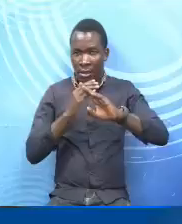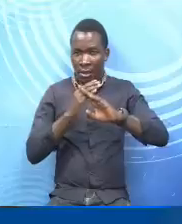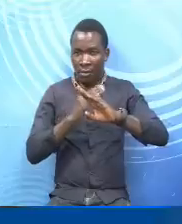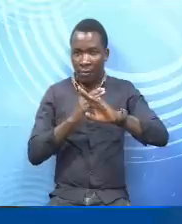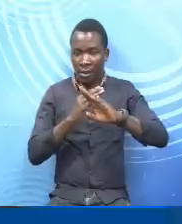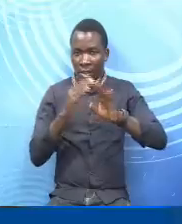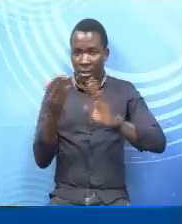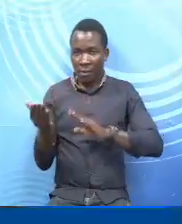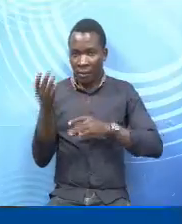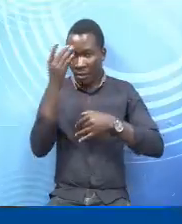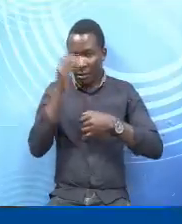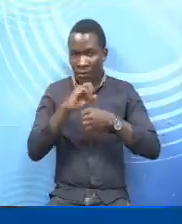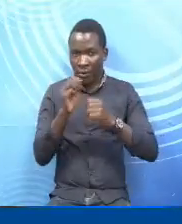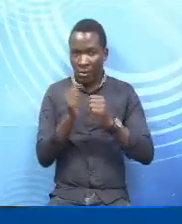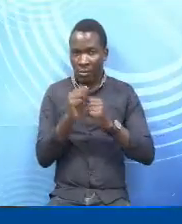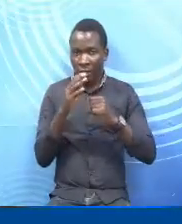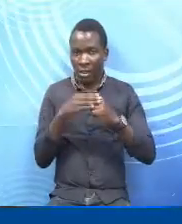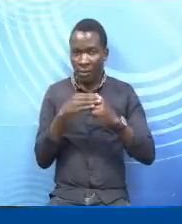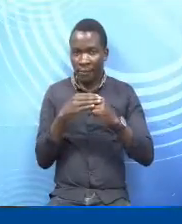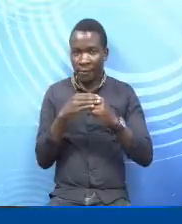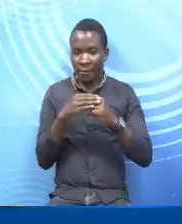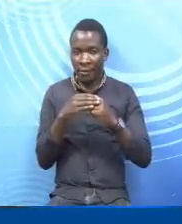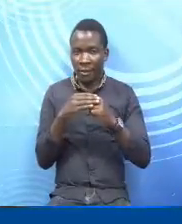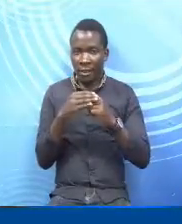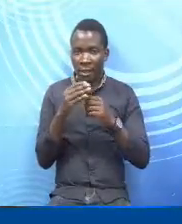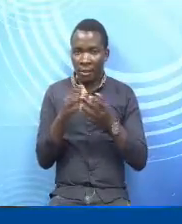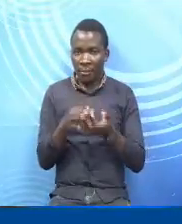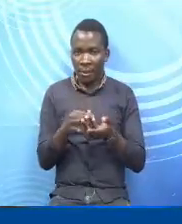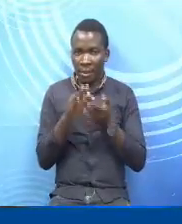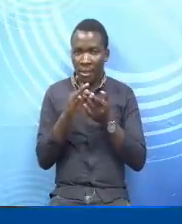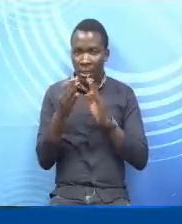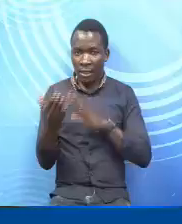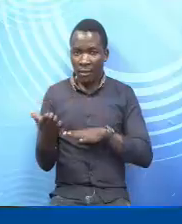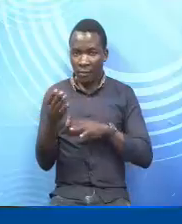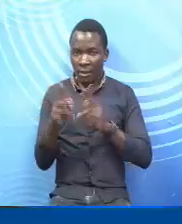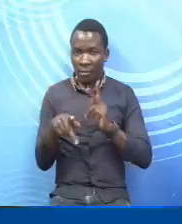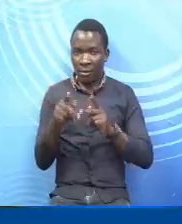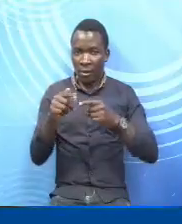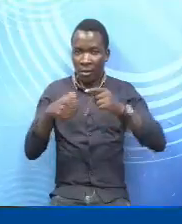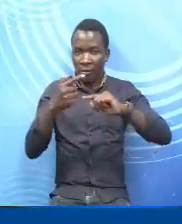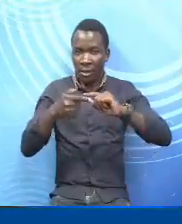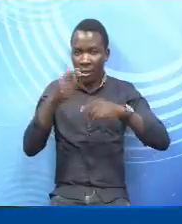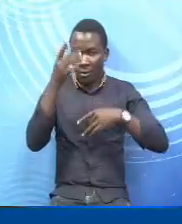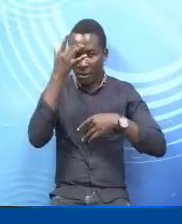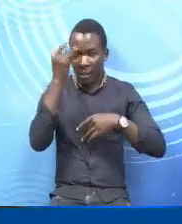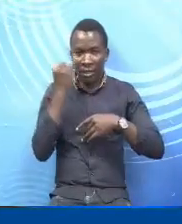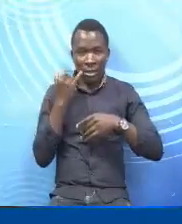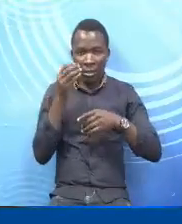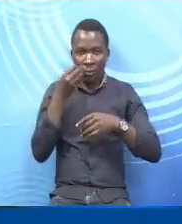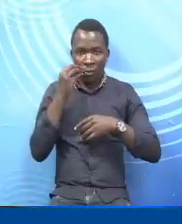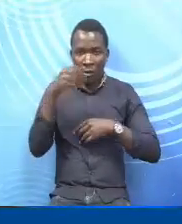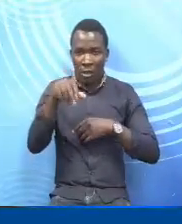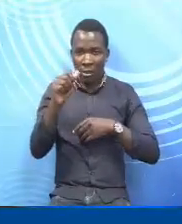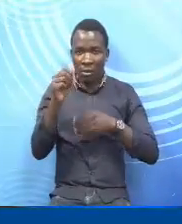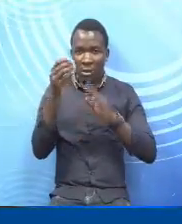impfu z'icyorezo cya COVID-19. By'umwihariko ngo impfu z'abantu bakomeje kurembera mu ngo zabo bakaba